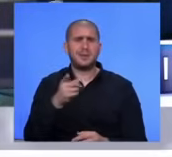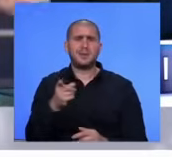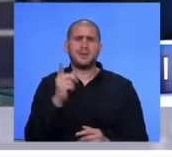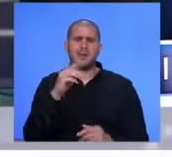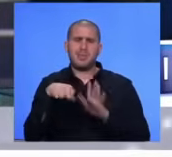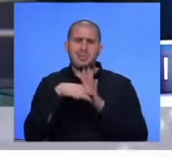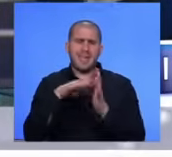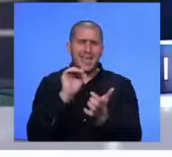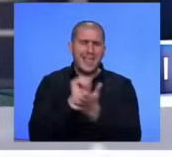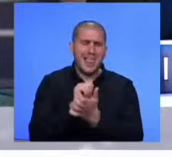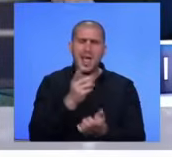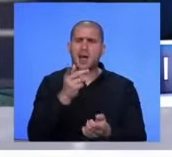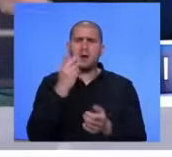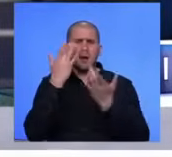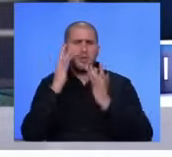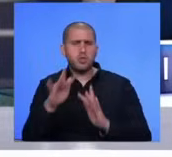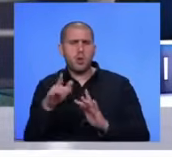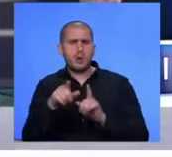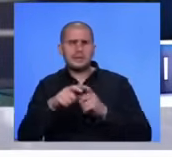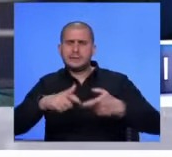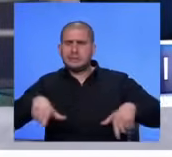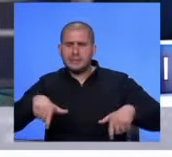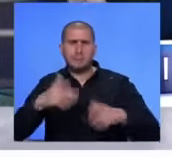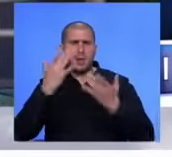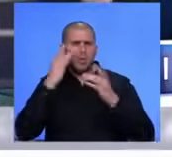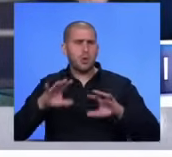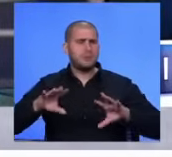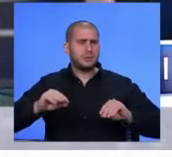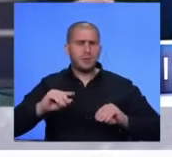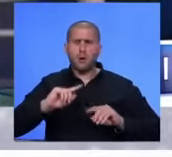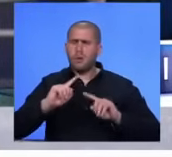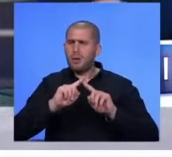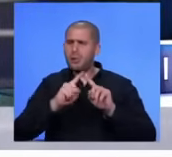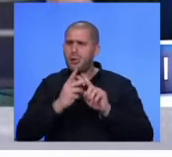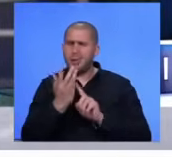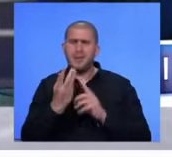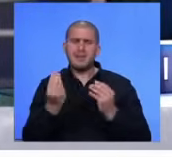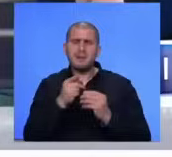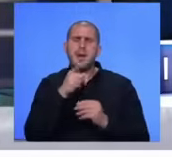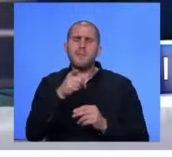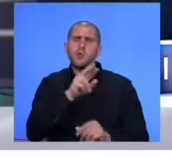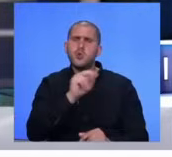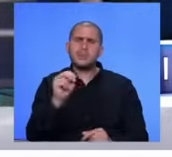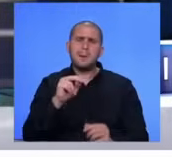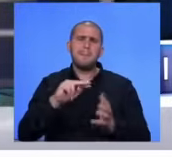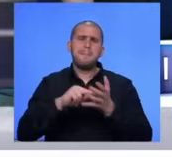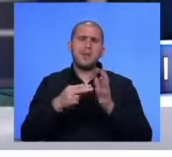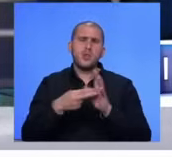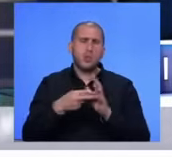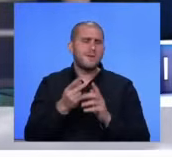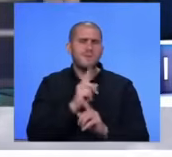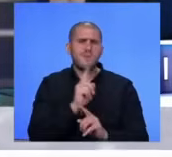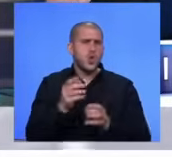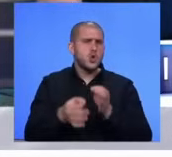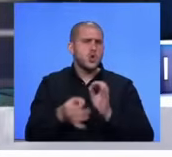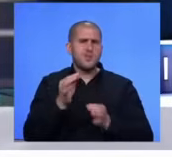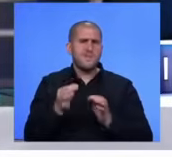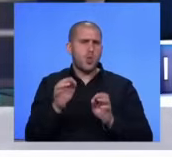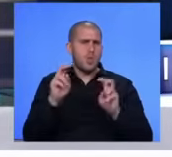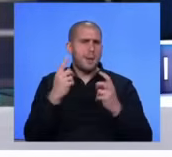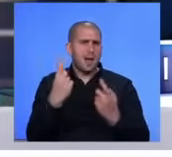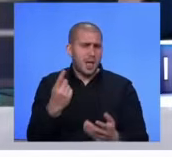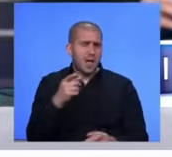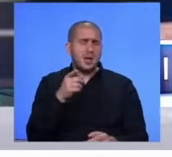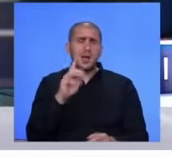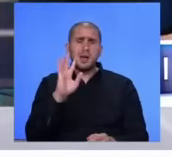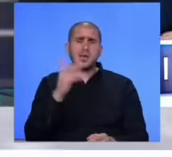שלהם, לדאוג שיהיה להם ספסלים, שיהיה להם מזרנים, כל הסוגיות הללו הן סוגיות מדיניות ואינן שפיטות בהגדרה. לא כל